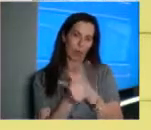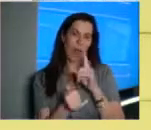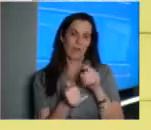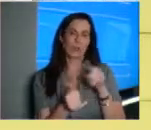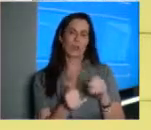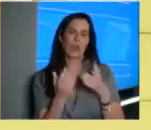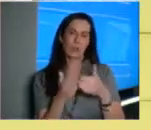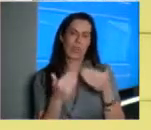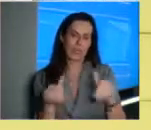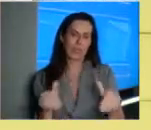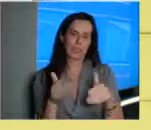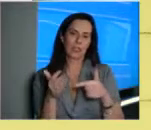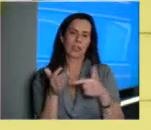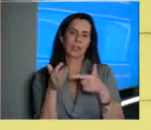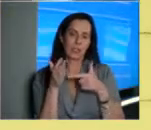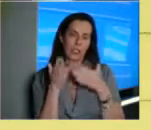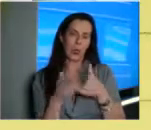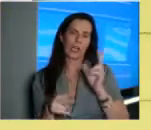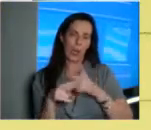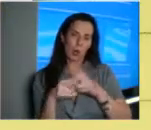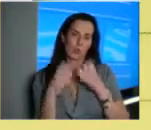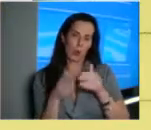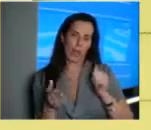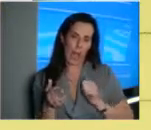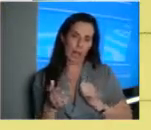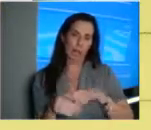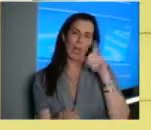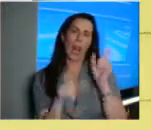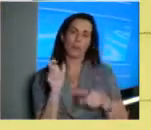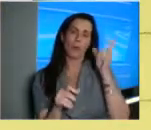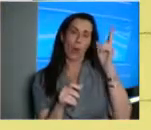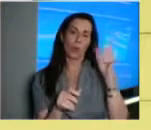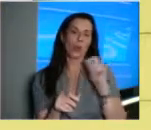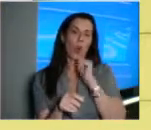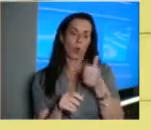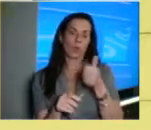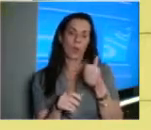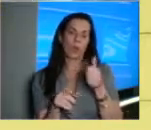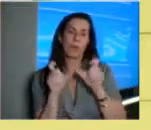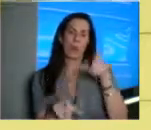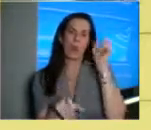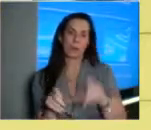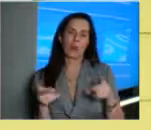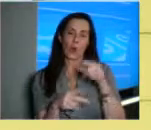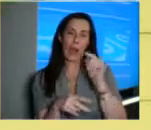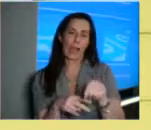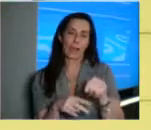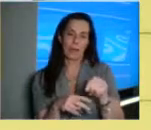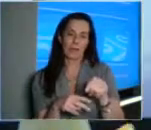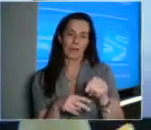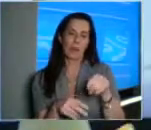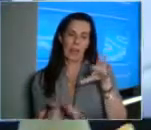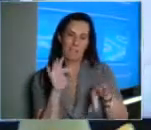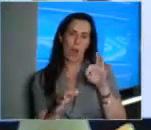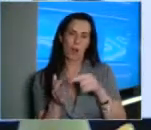בעצם זה עוזר לנכים, זה עוזר לחולים, זה עוזר לחיילים, לאנשים בחול, שבעצם לא רוצים למנוע בן אדם שלא יכול להגיע טכנית הביתה